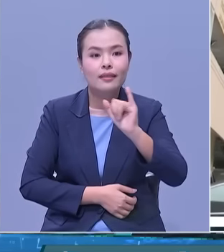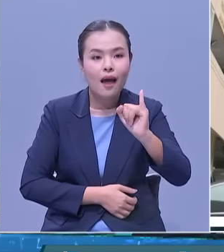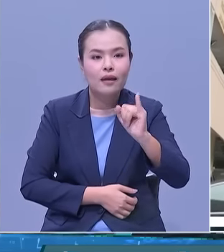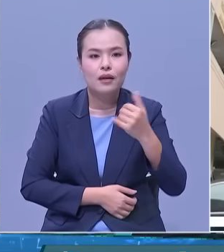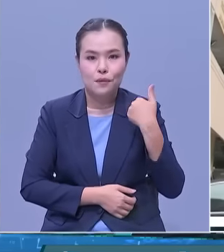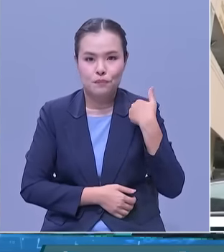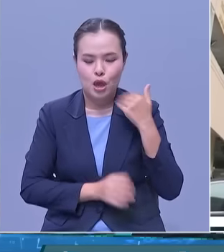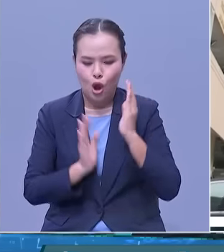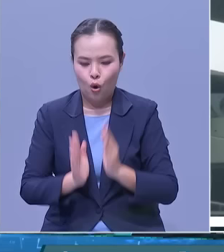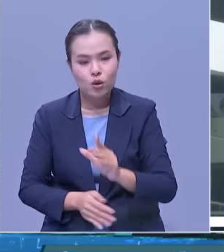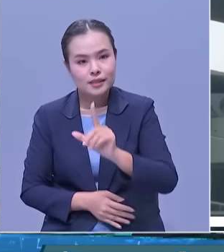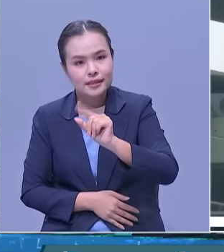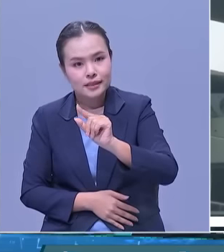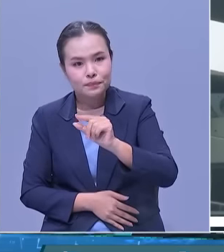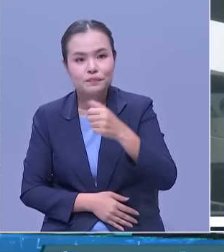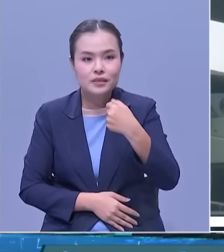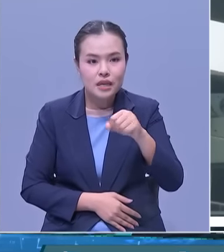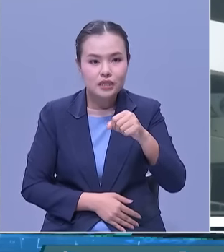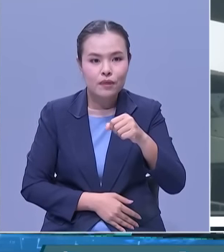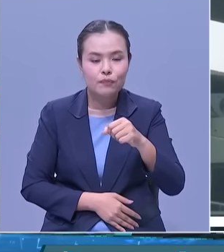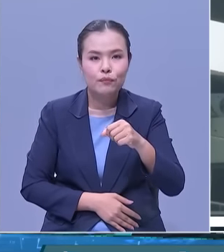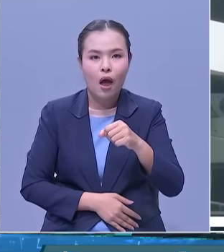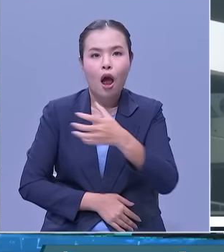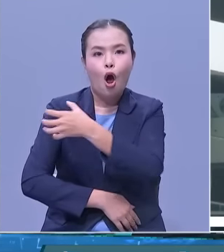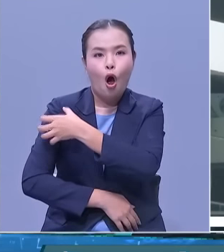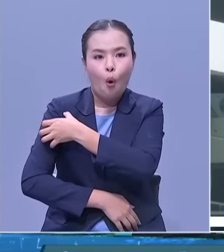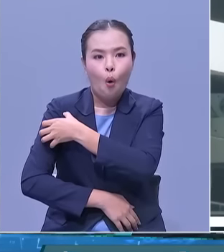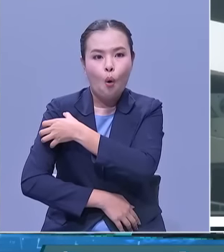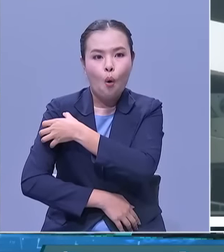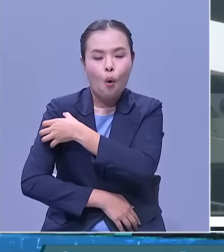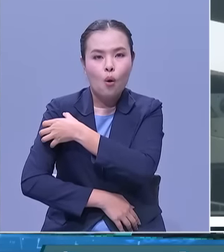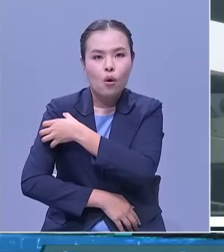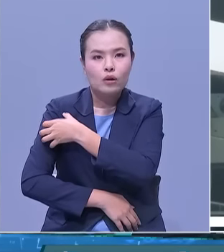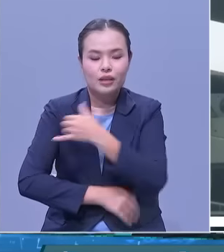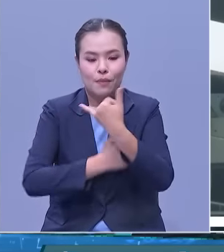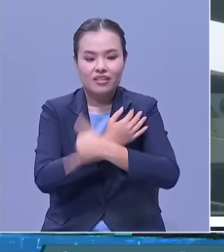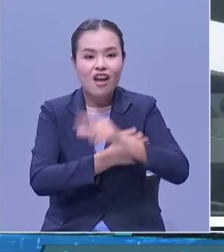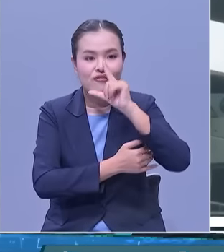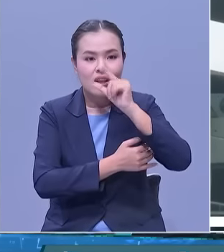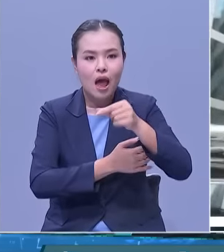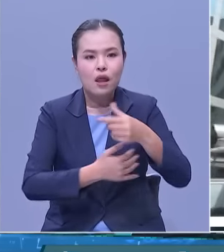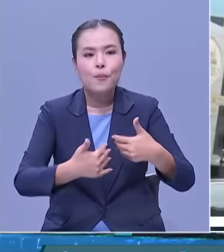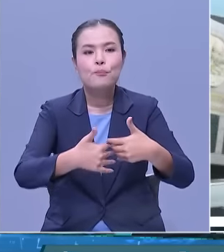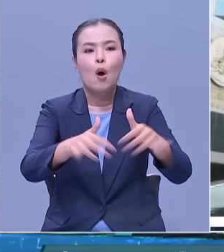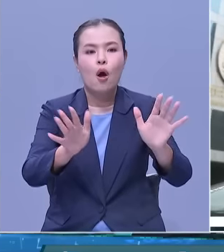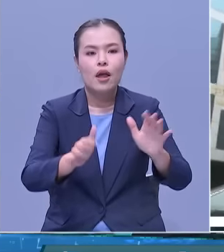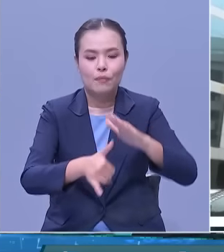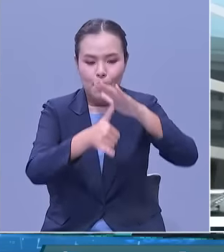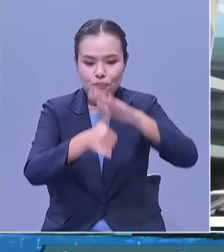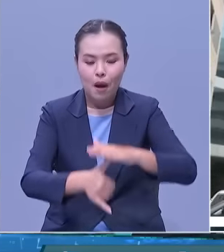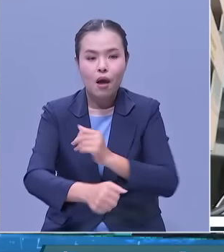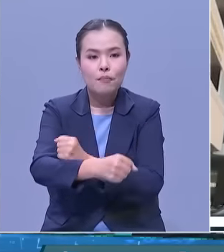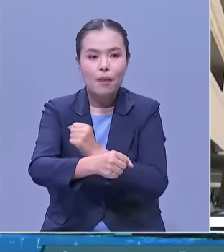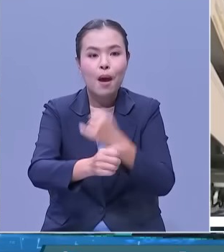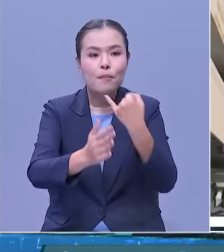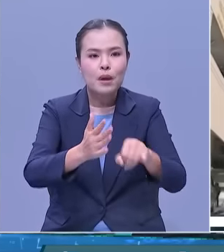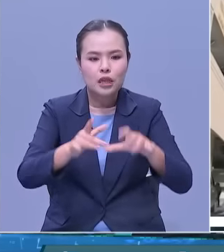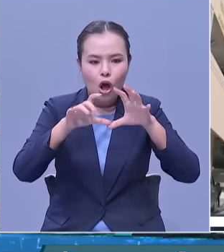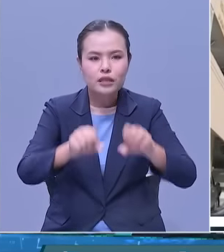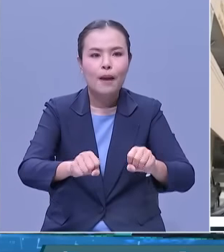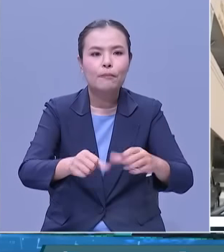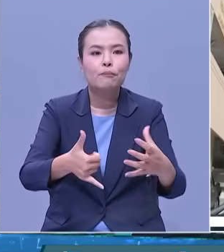อยู่10-20คนร้องเรียนที่สถานทูตฟินแลนด์ว่าโดนลอยแพเลยเป็นข้อหาค้ามนุษย์เขาเลยโดนจับคนคนนั้นบล็อก